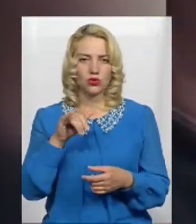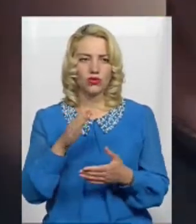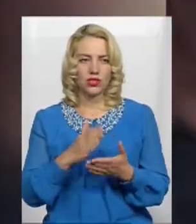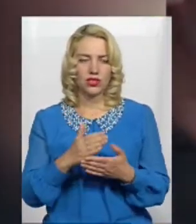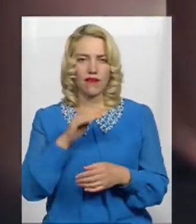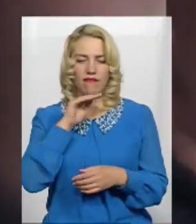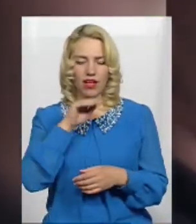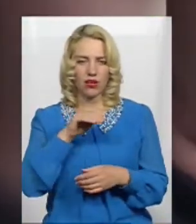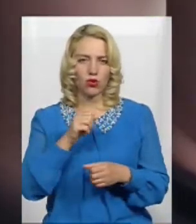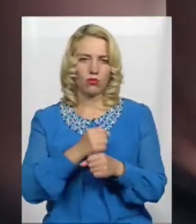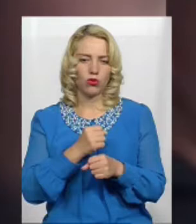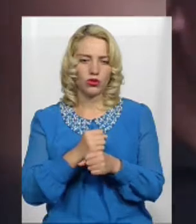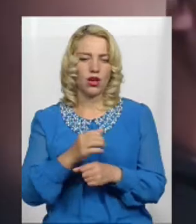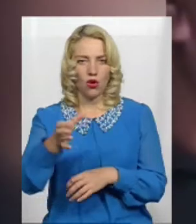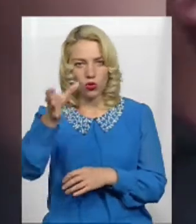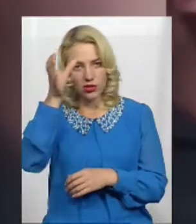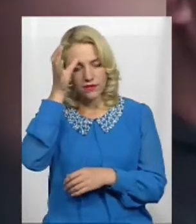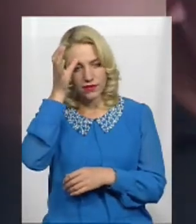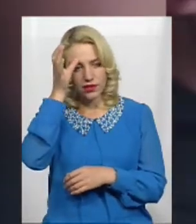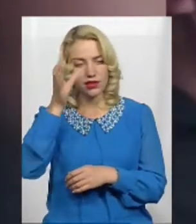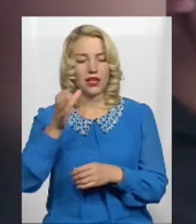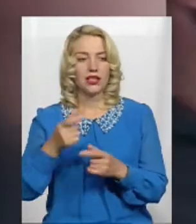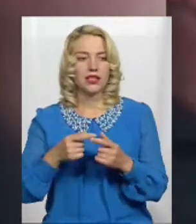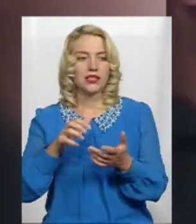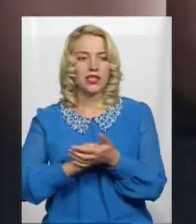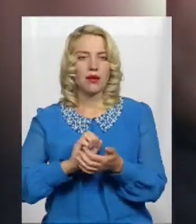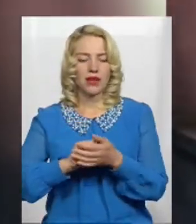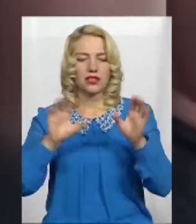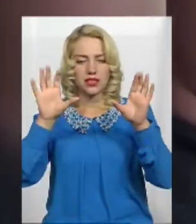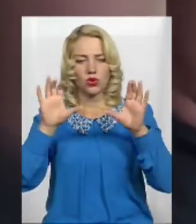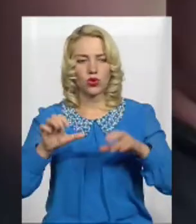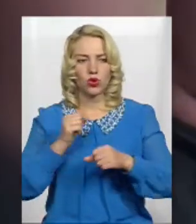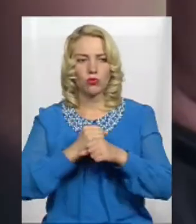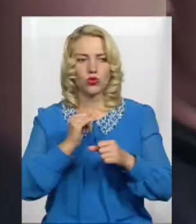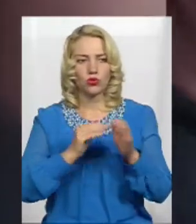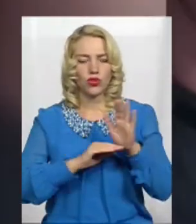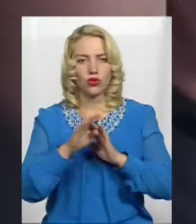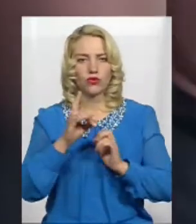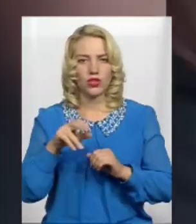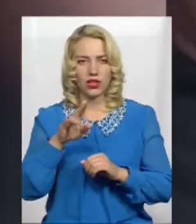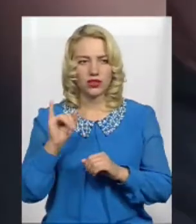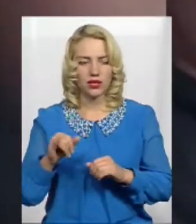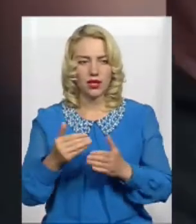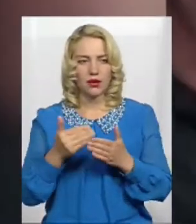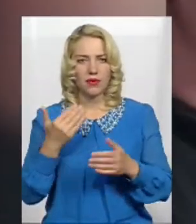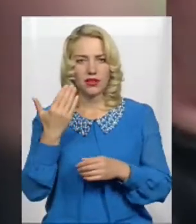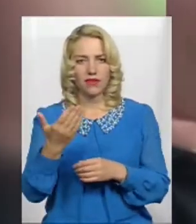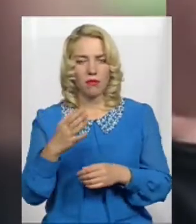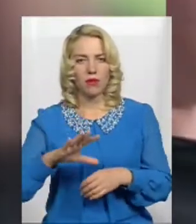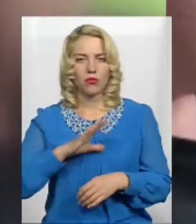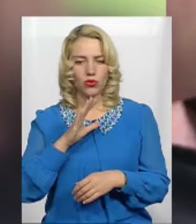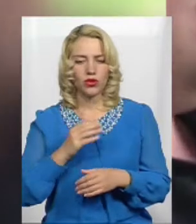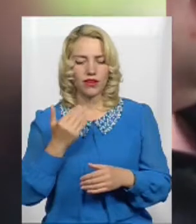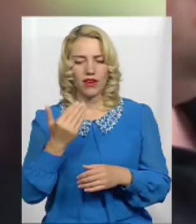роботи, освіта, займатися законодавчою роботою у Верховній Раді? Перед вами були